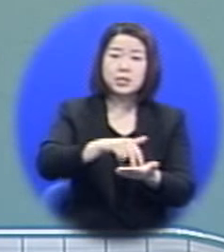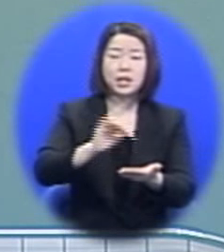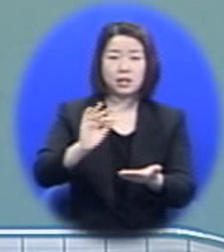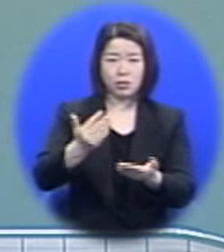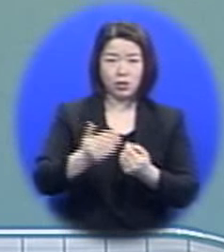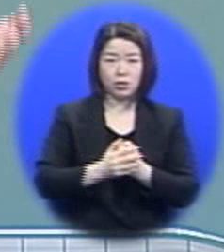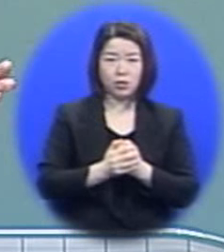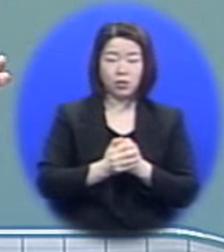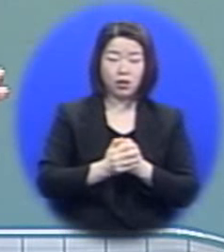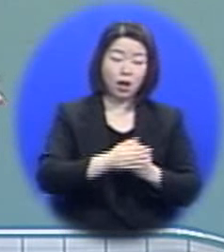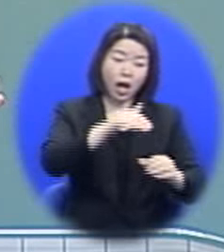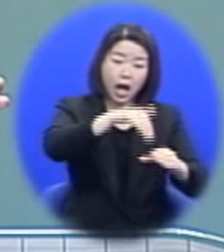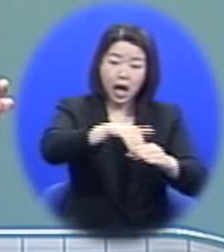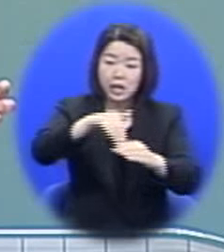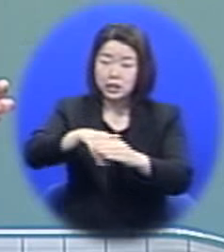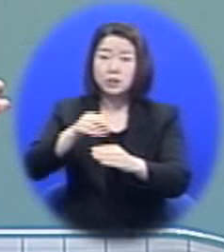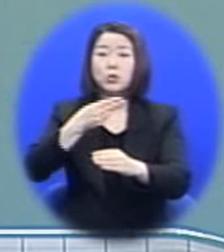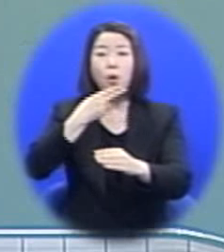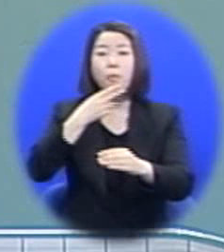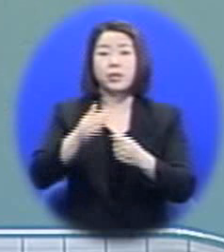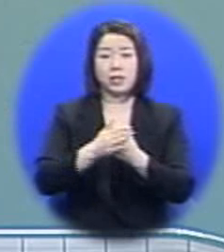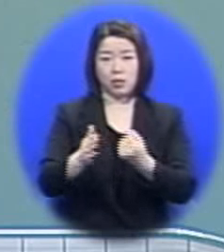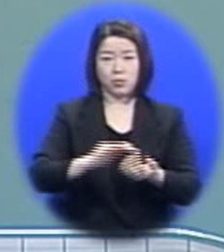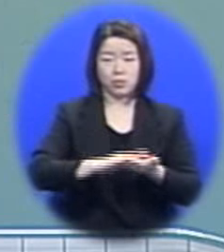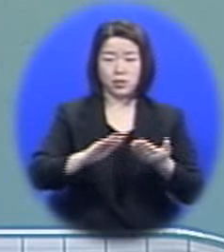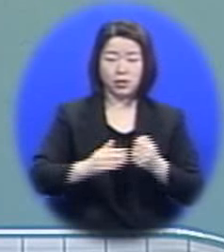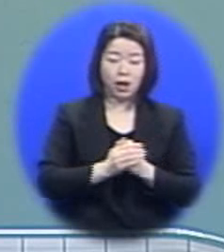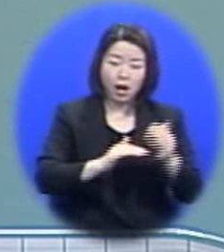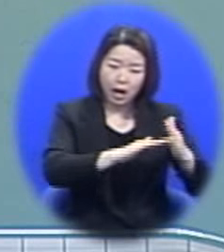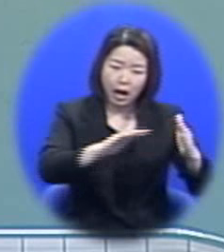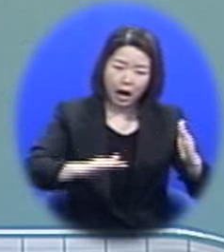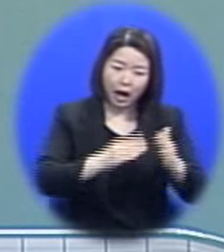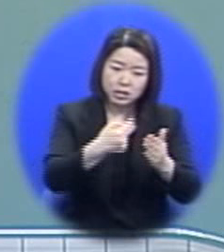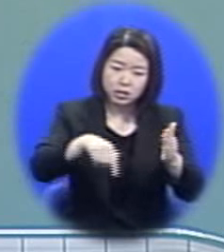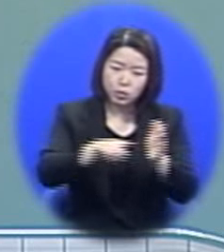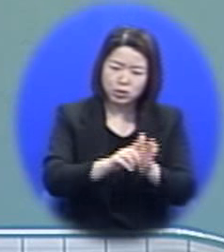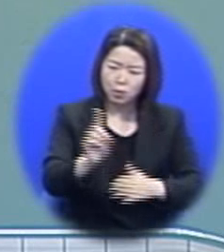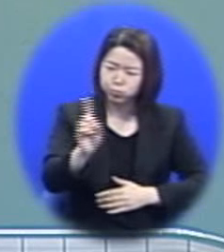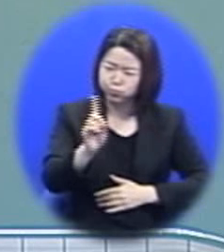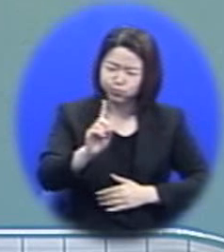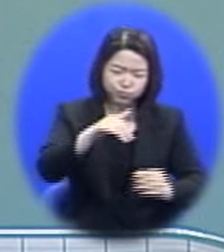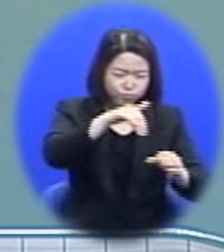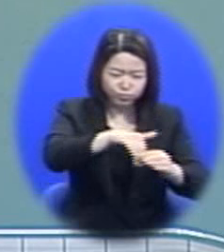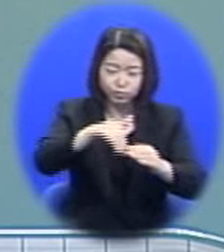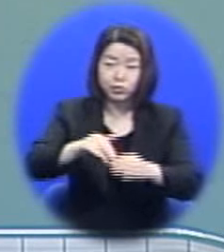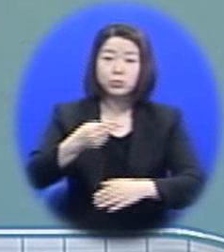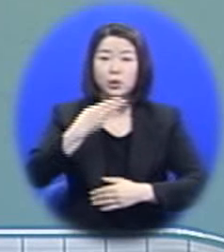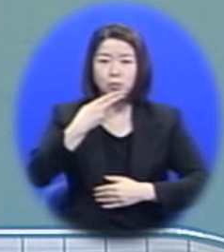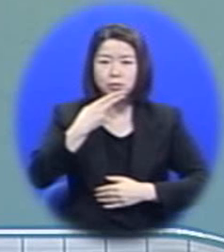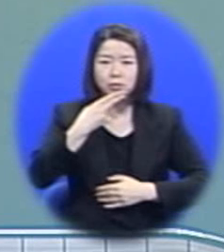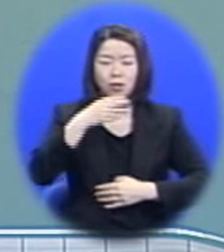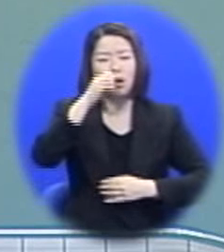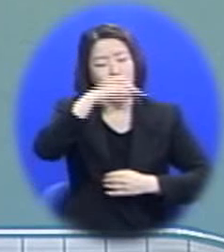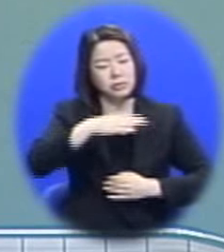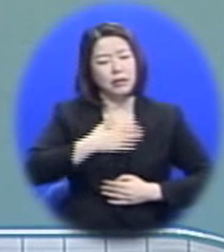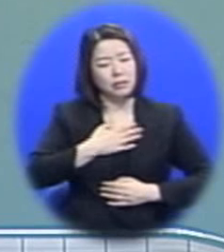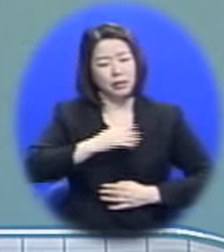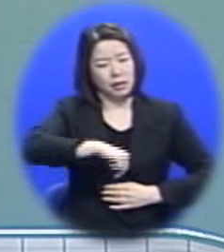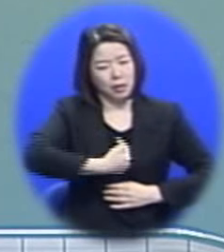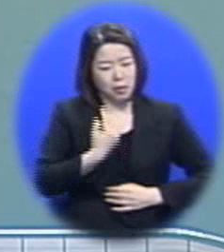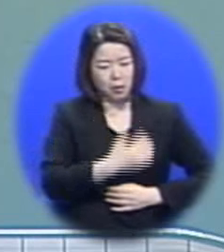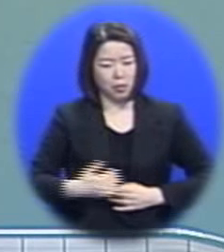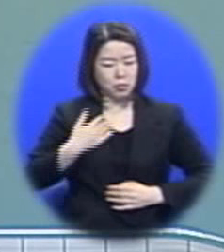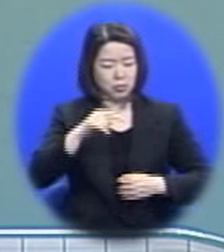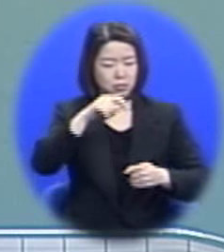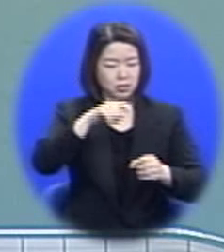돼요. 심은게 없으니까. 가정을 위해서 아무것도 심지 않고 그저 달콤하고 그리고